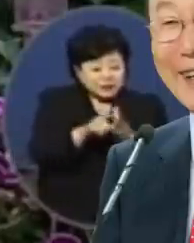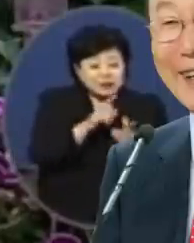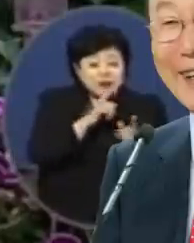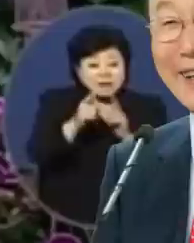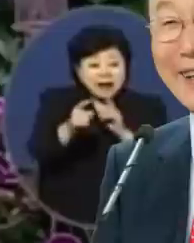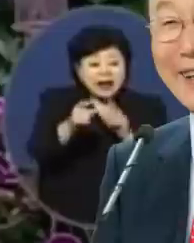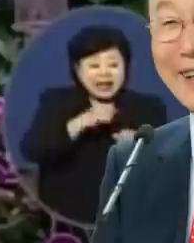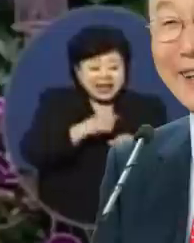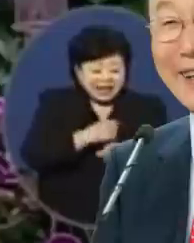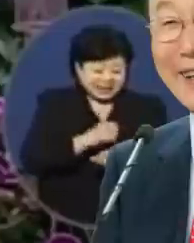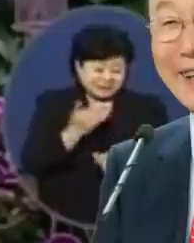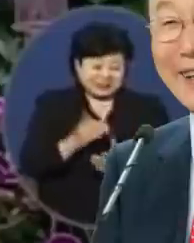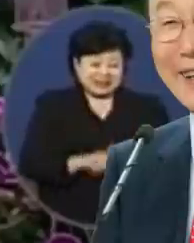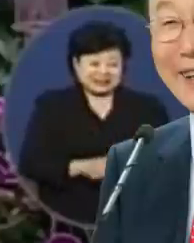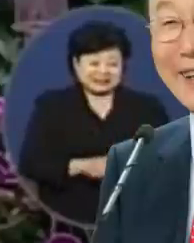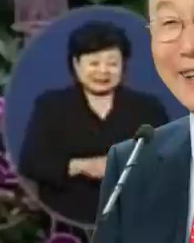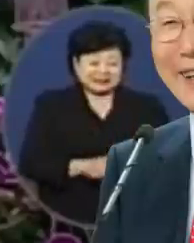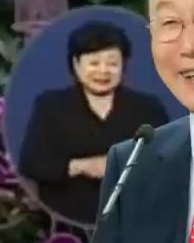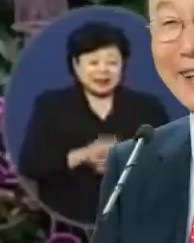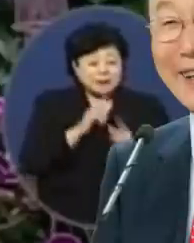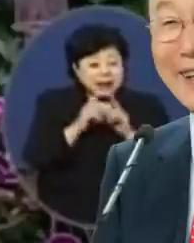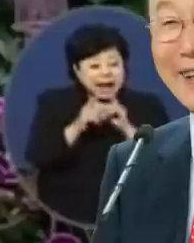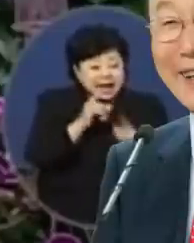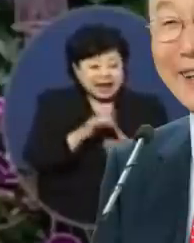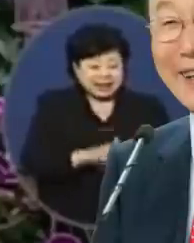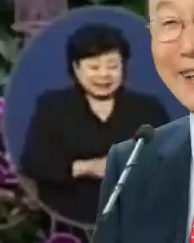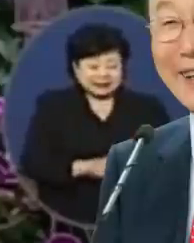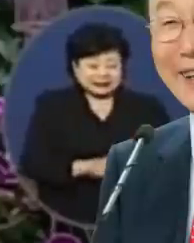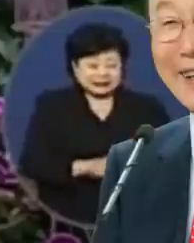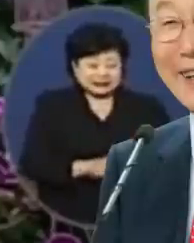말을 해야 합니다. 말이